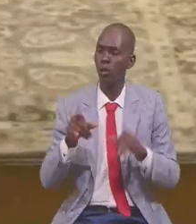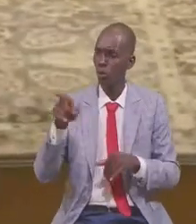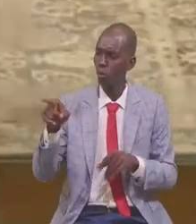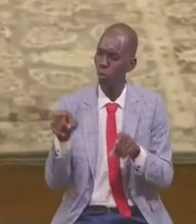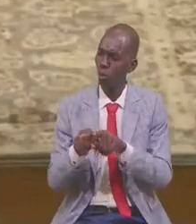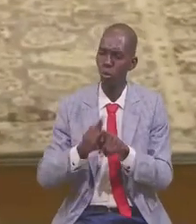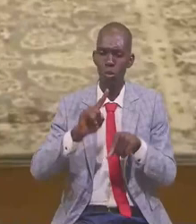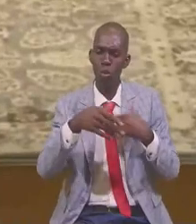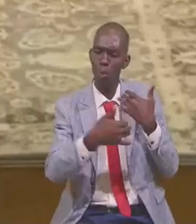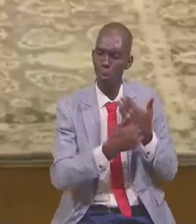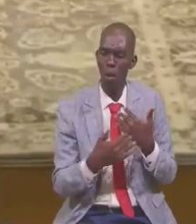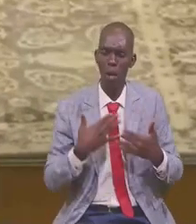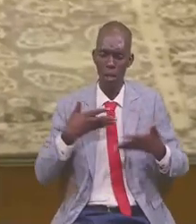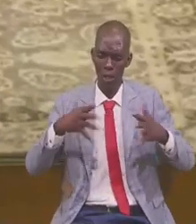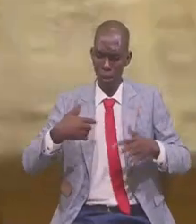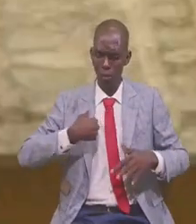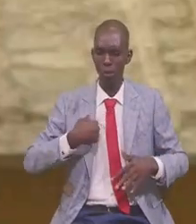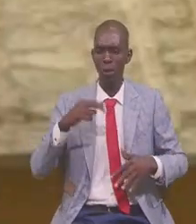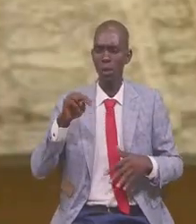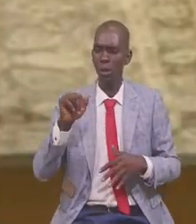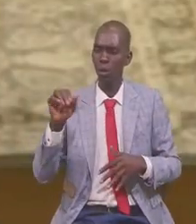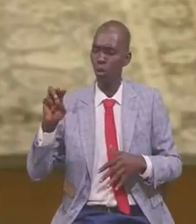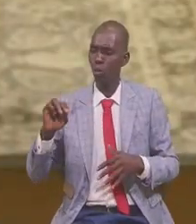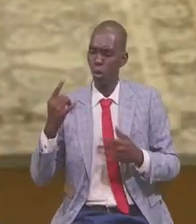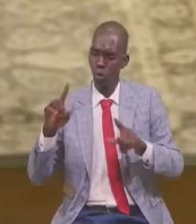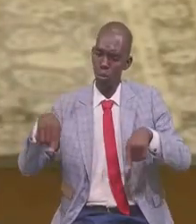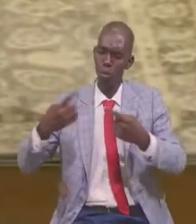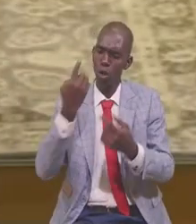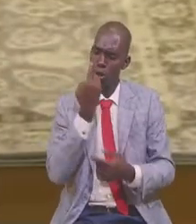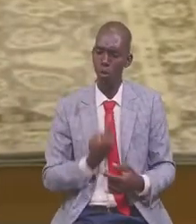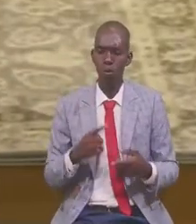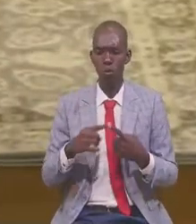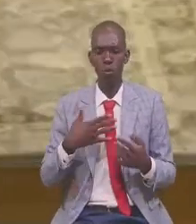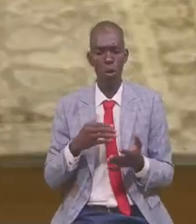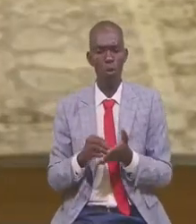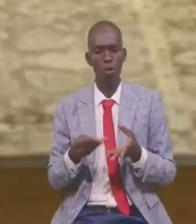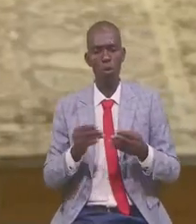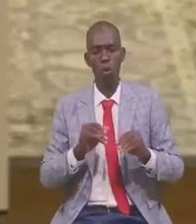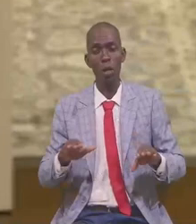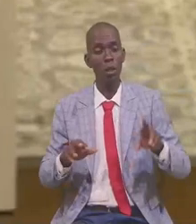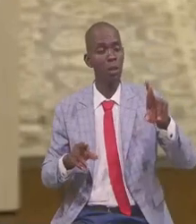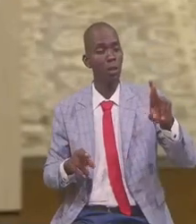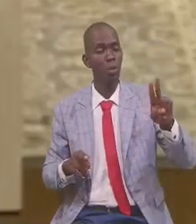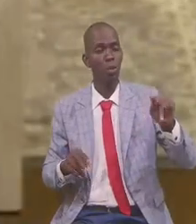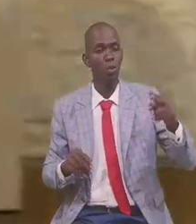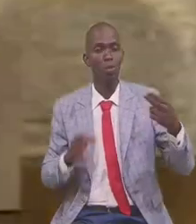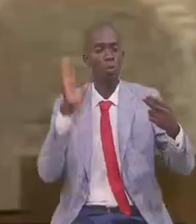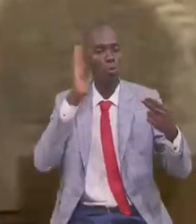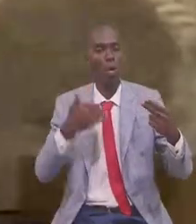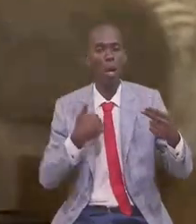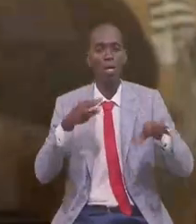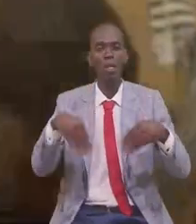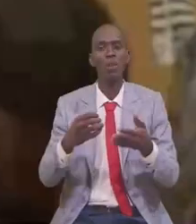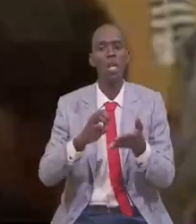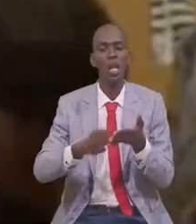laisse-moi aller seule dans mon pays. Ruth pouvait dire, elle m'a découragé parce qu'elle a dit